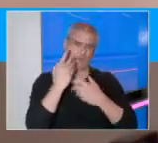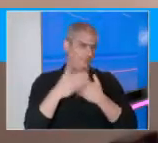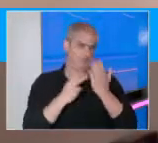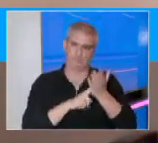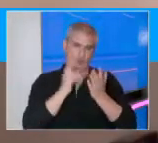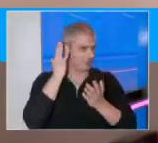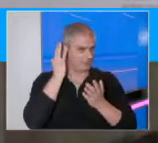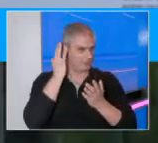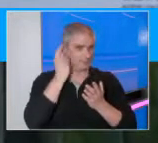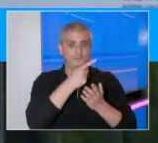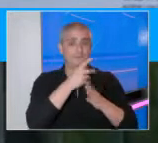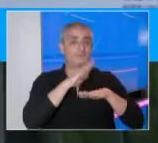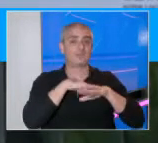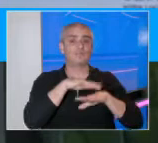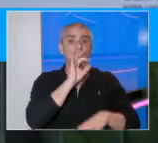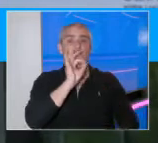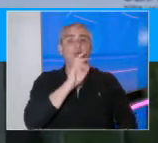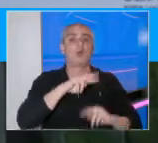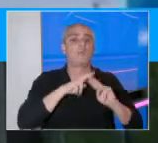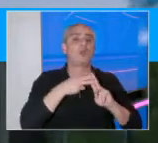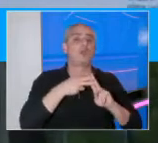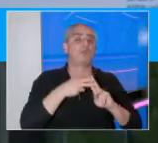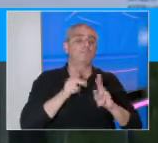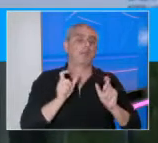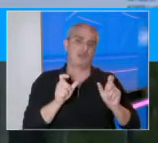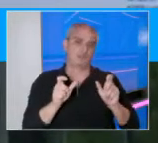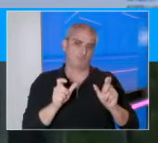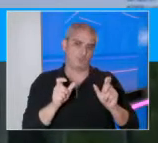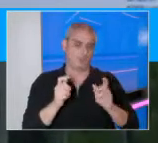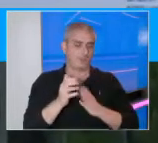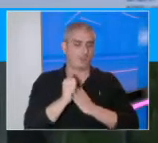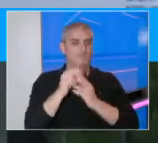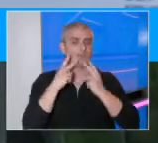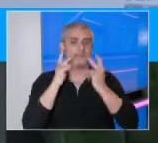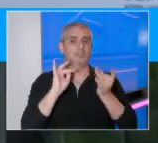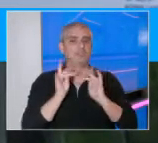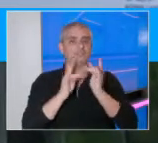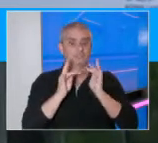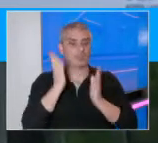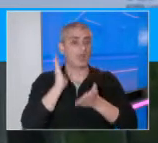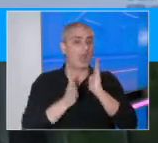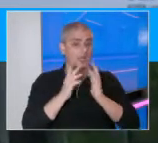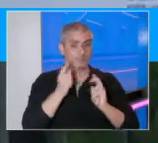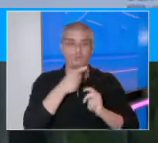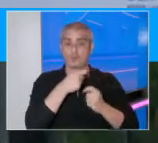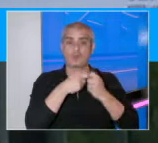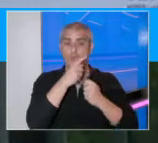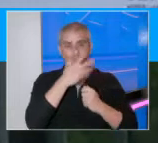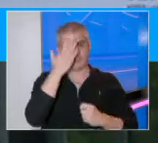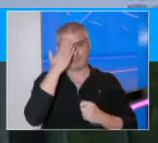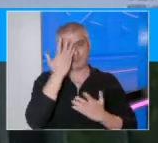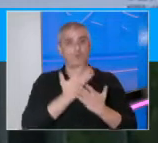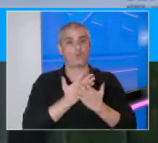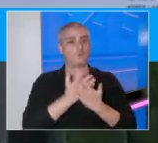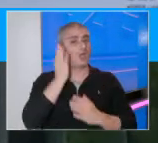זכויות נשים, אלא בעצם התפקיד שלו בעולם זה למנוע ולהוביל לפתרון של סכסוכים אלימים, הגוף הזה מכיר